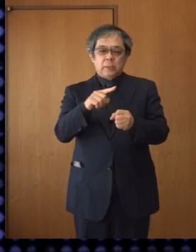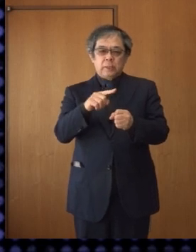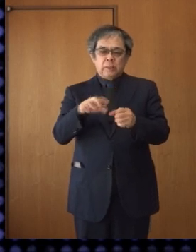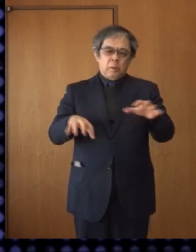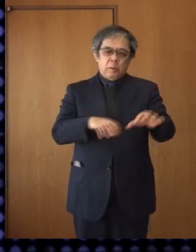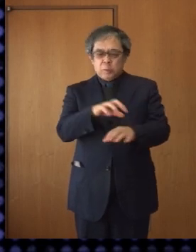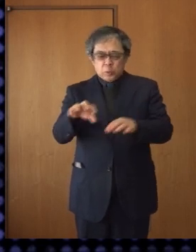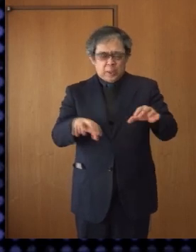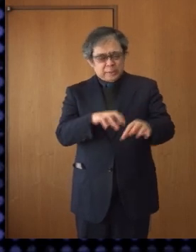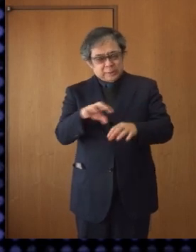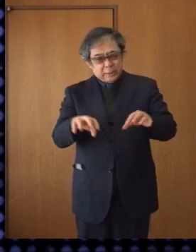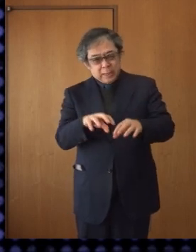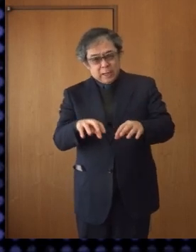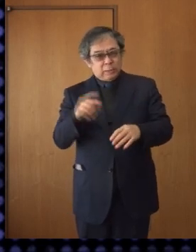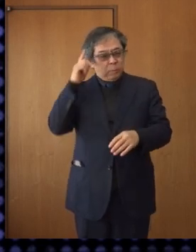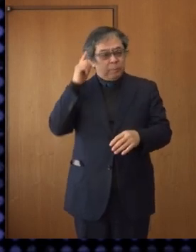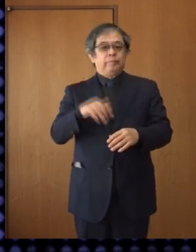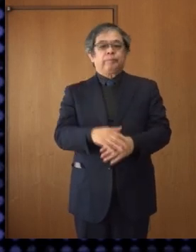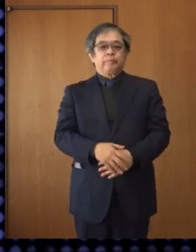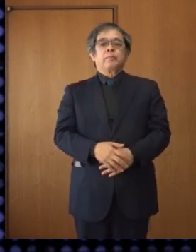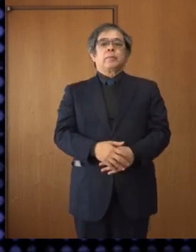ぜわしい今日この頃です。